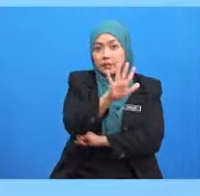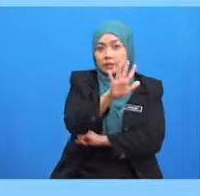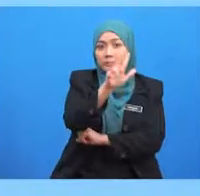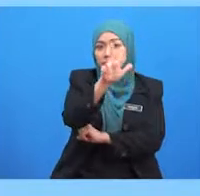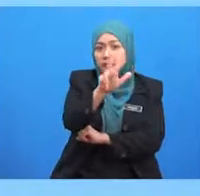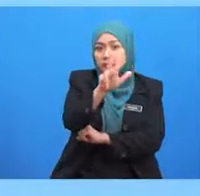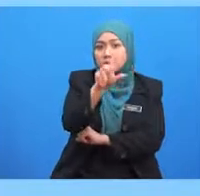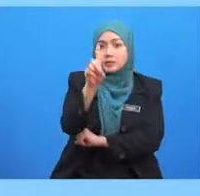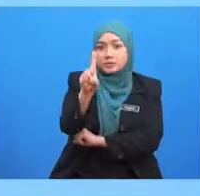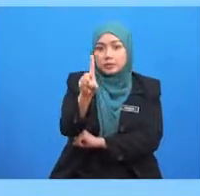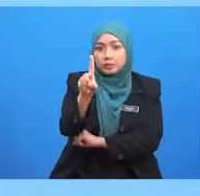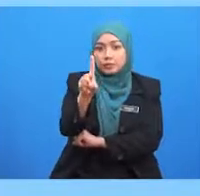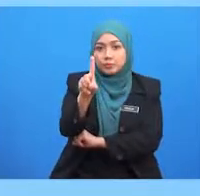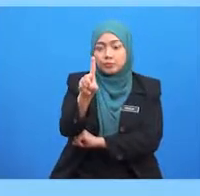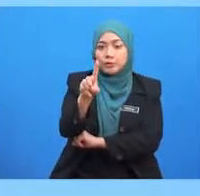530